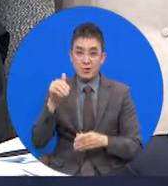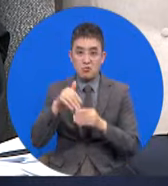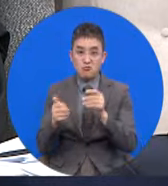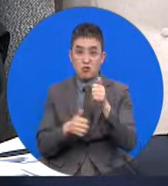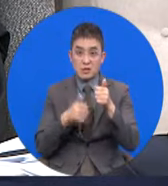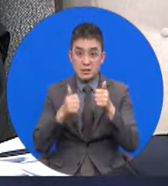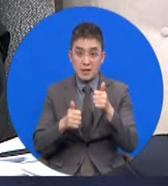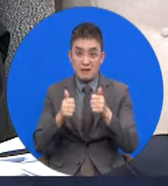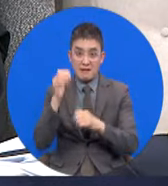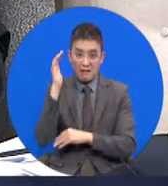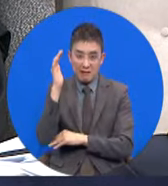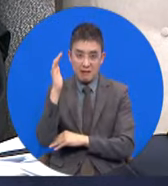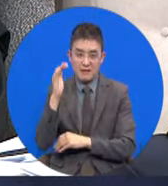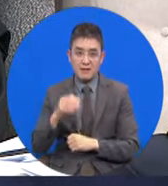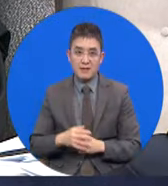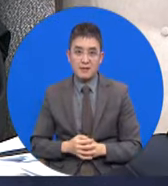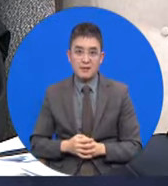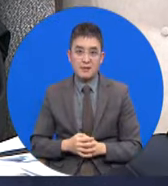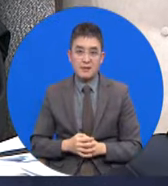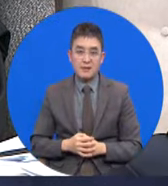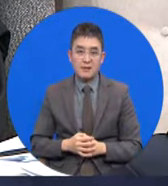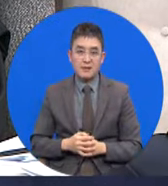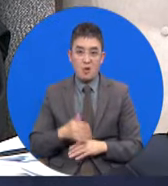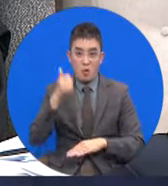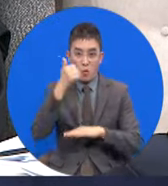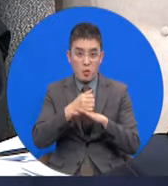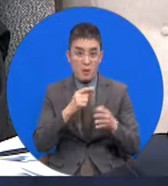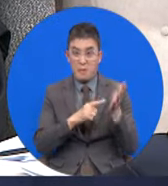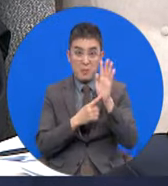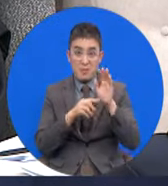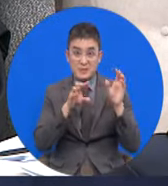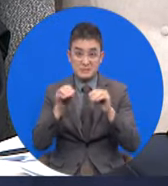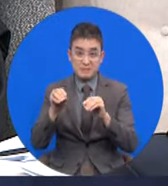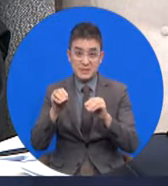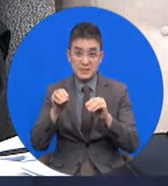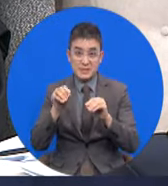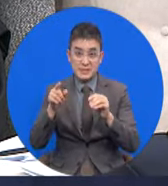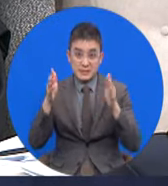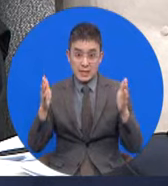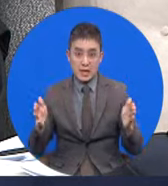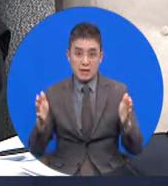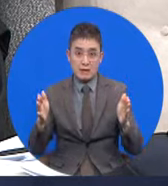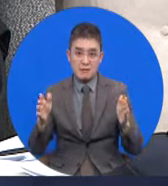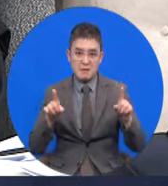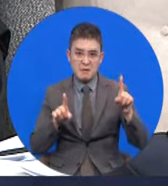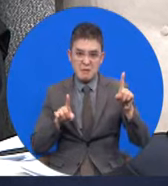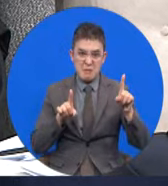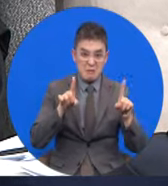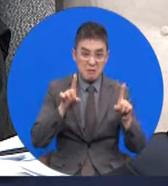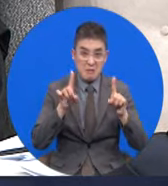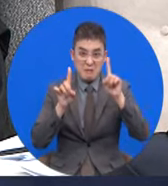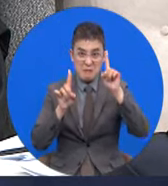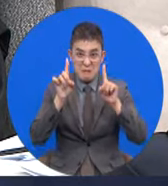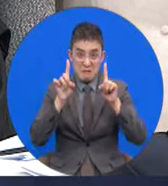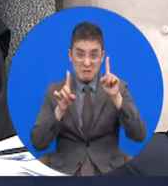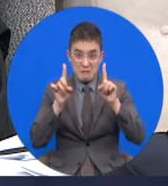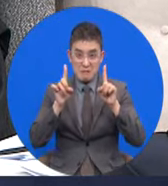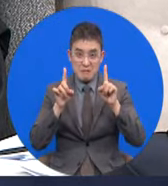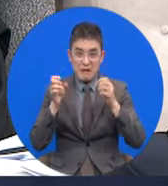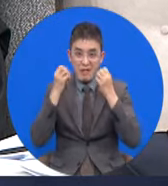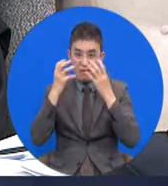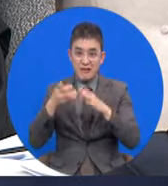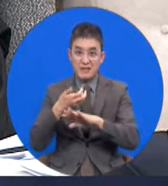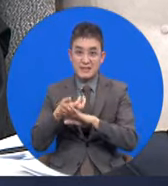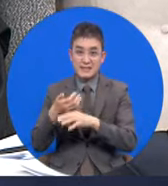이른바 여론조사 블랙아웃 기간에 이준석 후보와 공영훈 후보의 지지율이 상당히 접전 양상으로 딱 붙었다라는 표현을 또 쓰기도